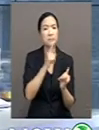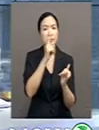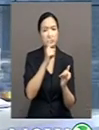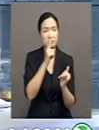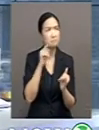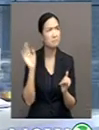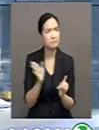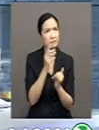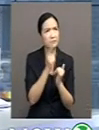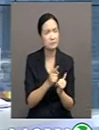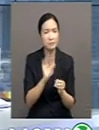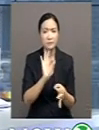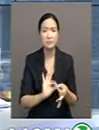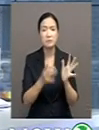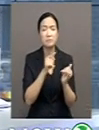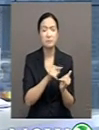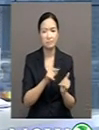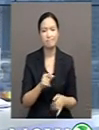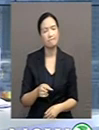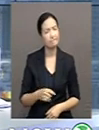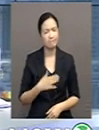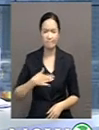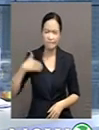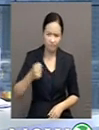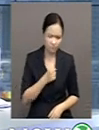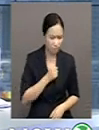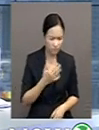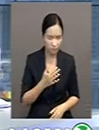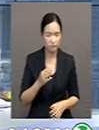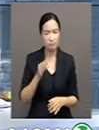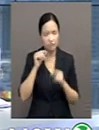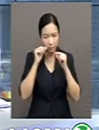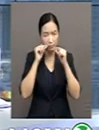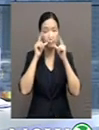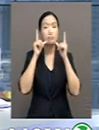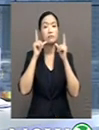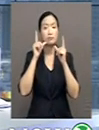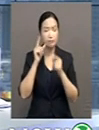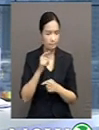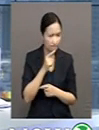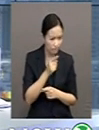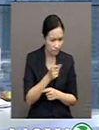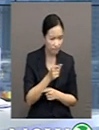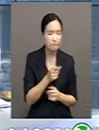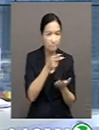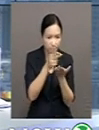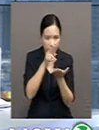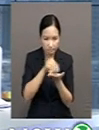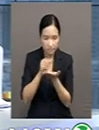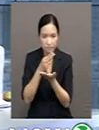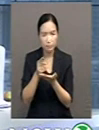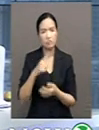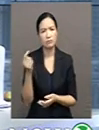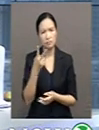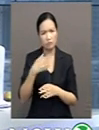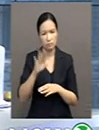งๆล่ะคุณมนชัยถึงขั้นตื่นมาแล้วก็ถ่ายภาพแบบนี้คือเจ้าของหรือว่าคนที่ไปแข่งรถเนี่ยก็รู้อยู่แล้วนะว่ามันไม่ดีแต่ก็ยังทำ ไม่แน่ใจเ